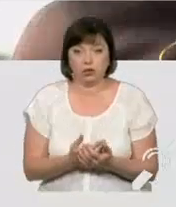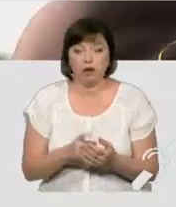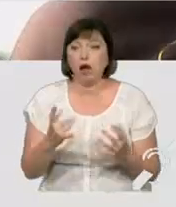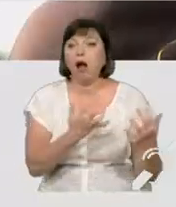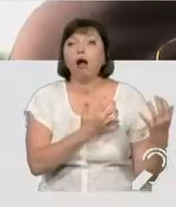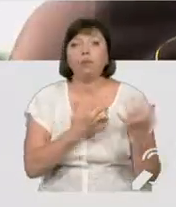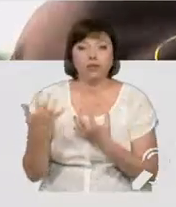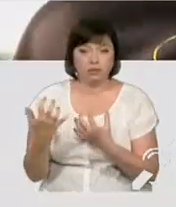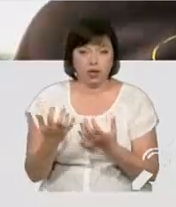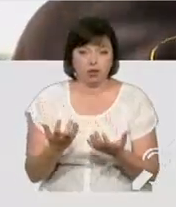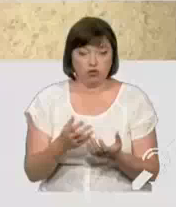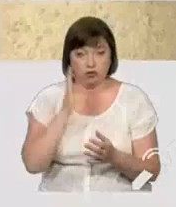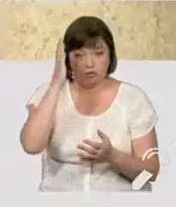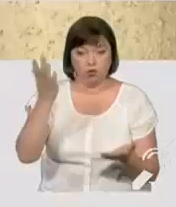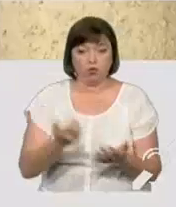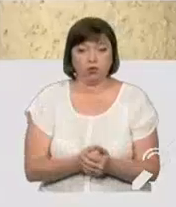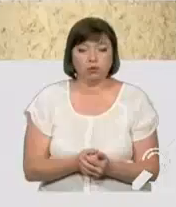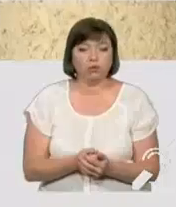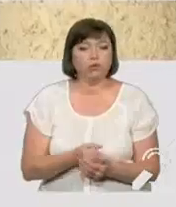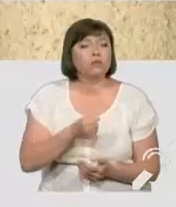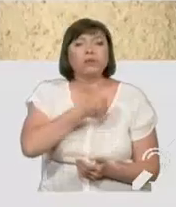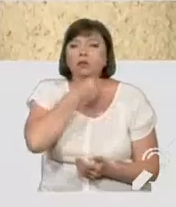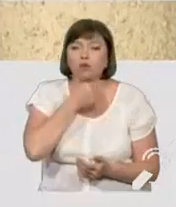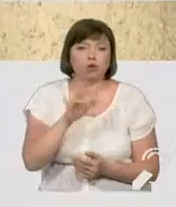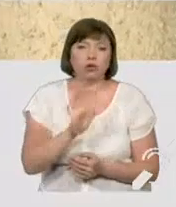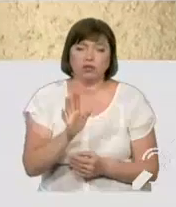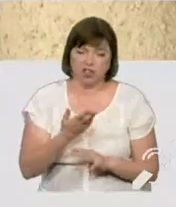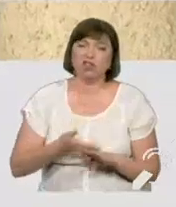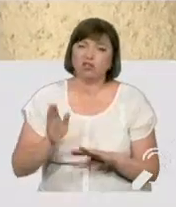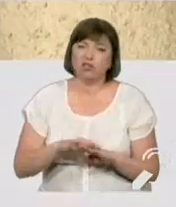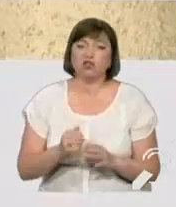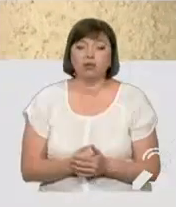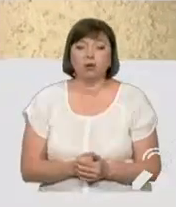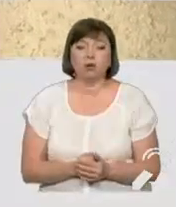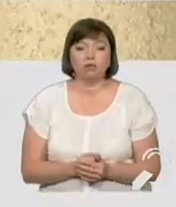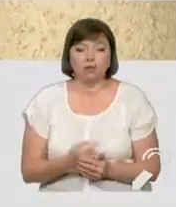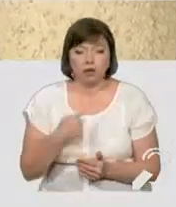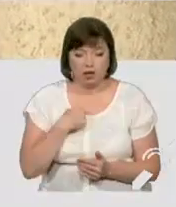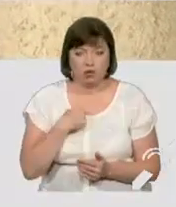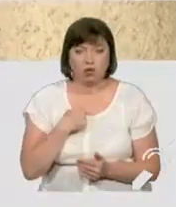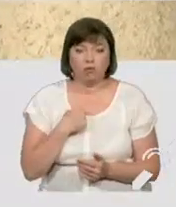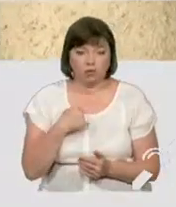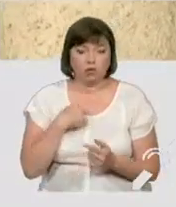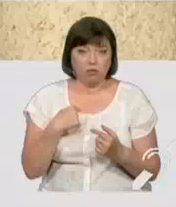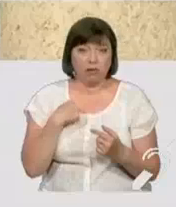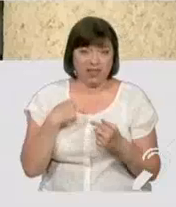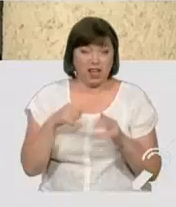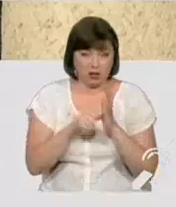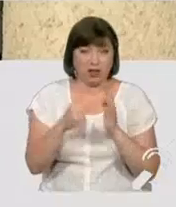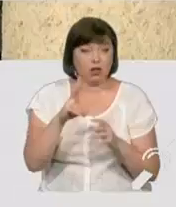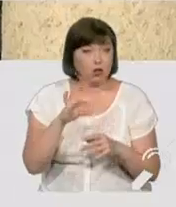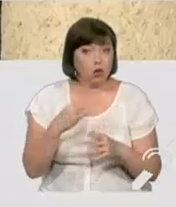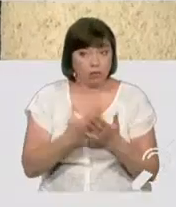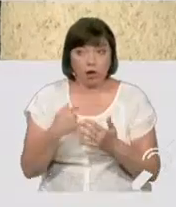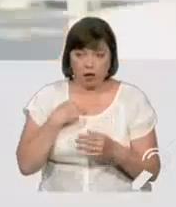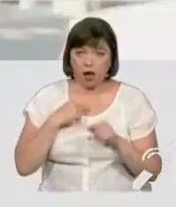a susține în viitor. Nu, vârsta nu, că e greu. Ia că eu am așa ani, dar greu dacă să mă